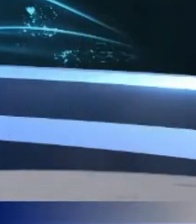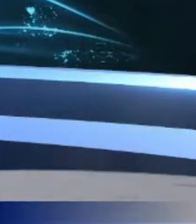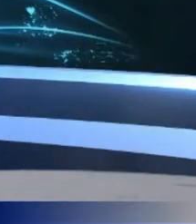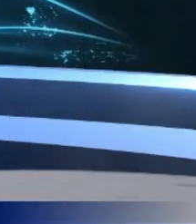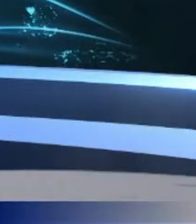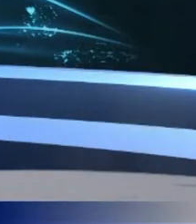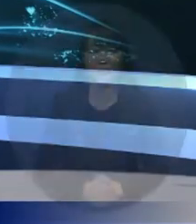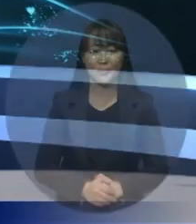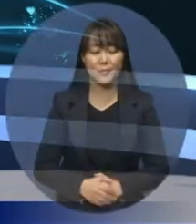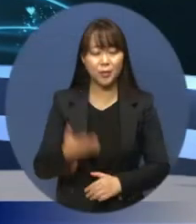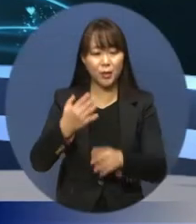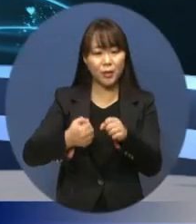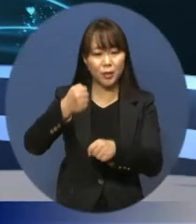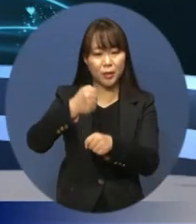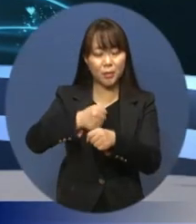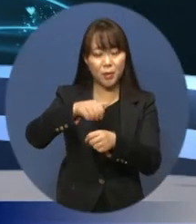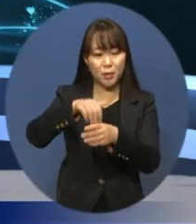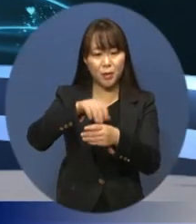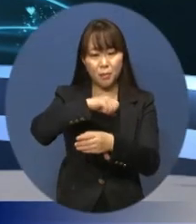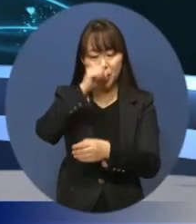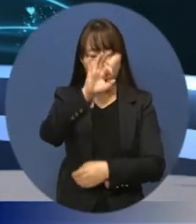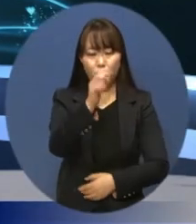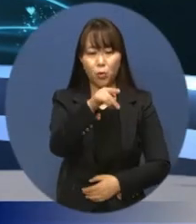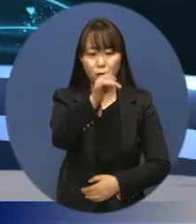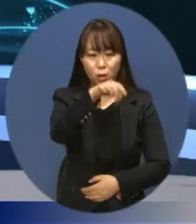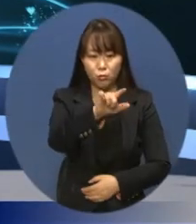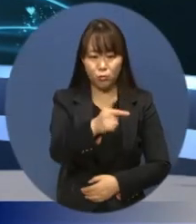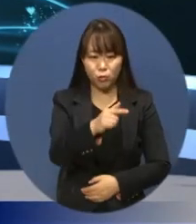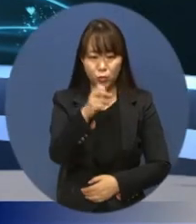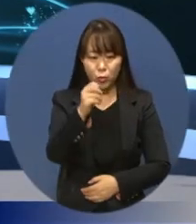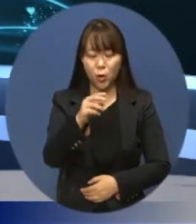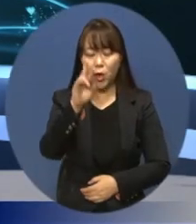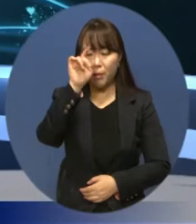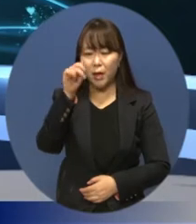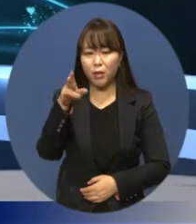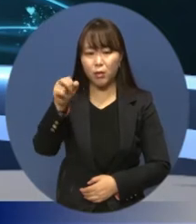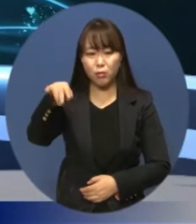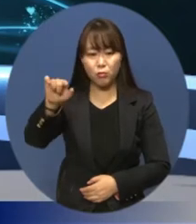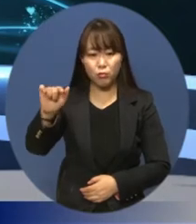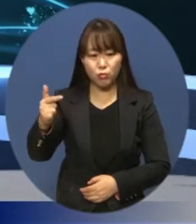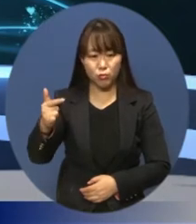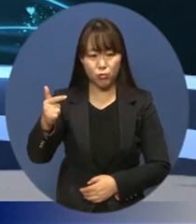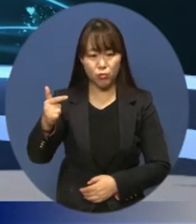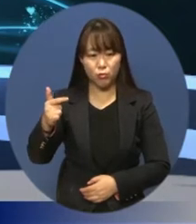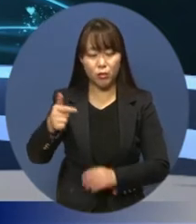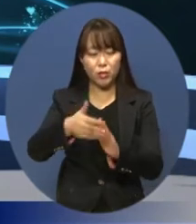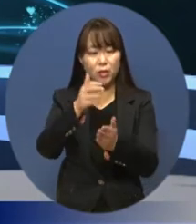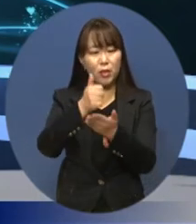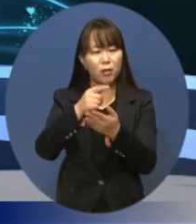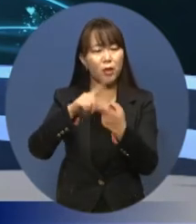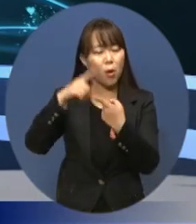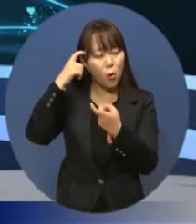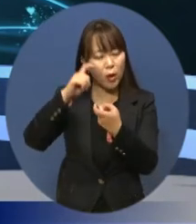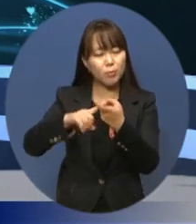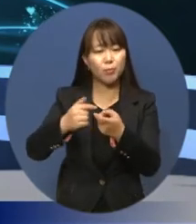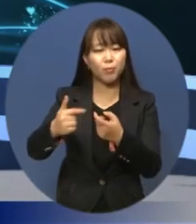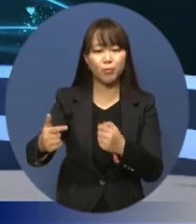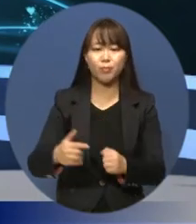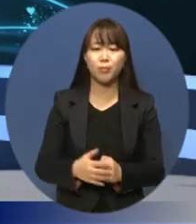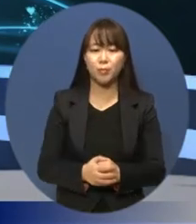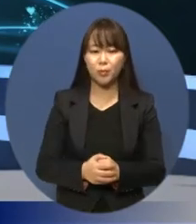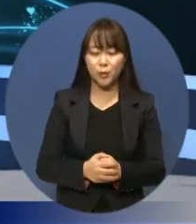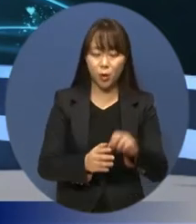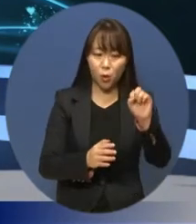지난 재보궐 선거로 당선된 오세훈 서울시장과 박형준 부선 시장에 대한 관심은 여전히 뜨겁습니다